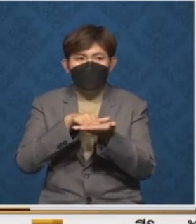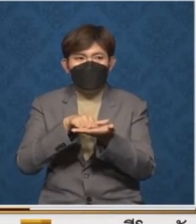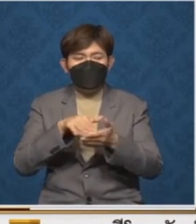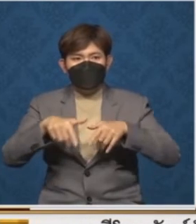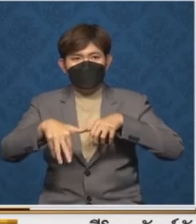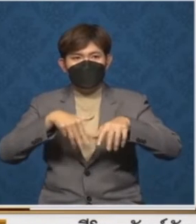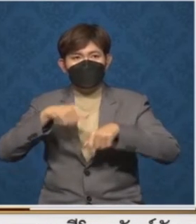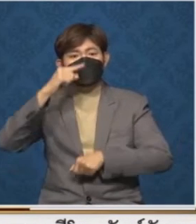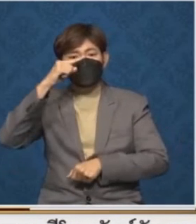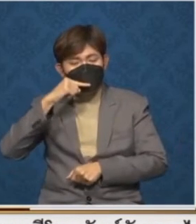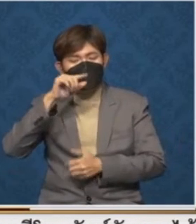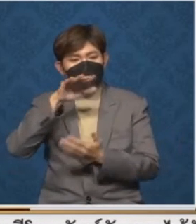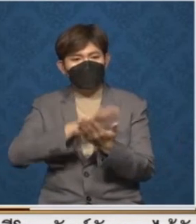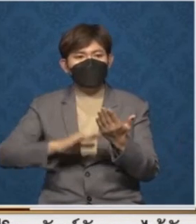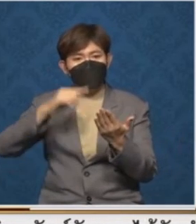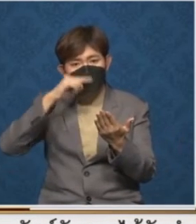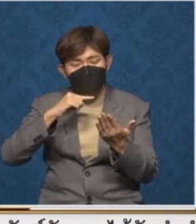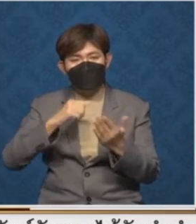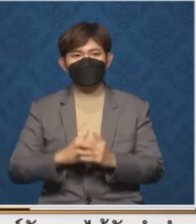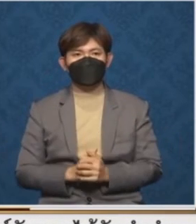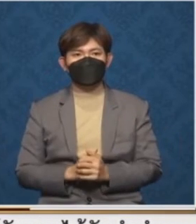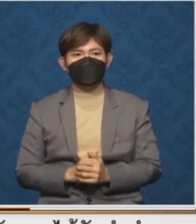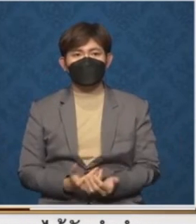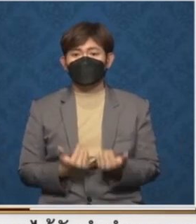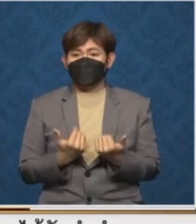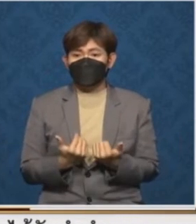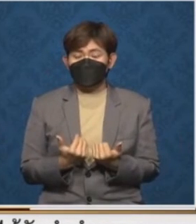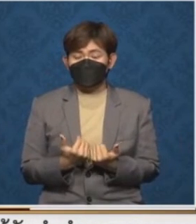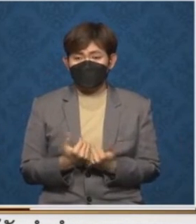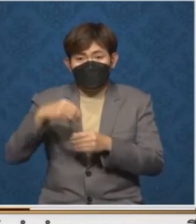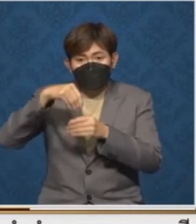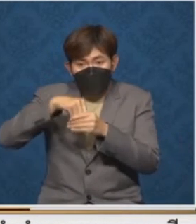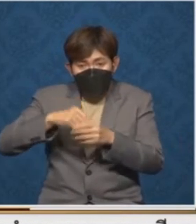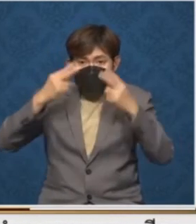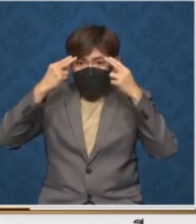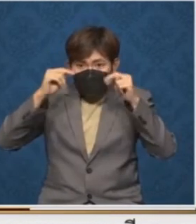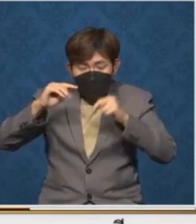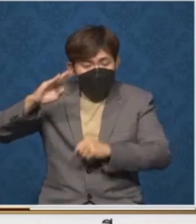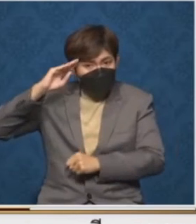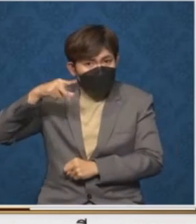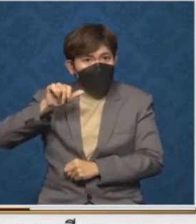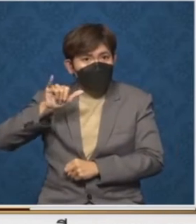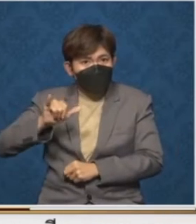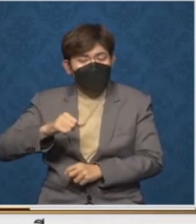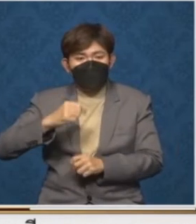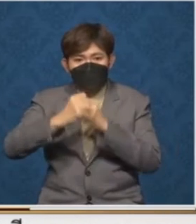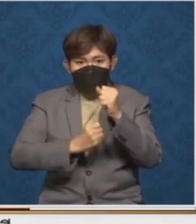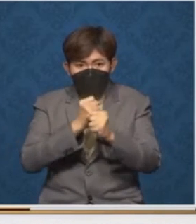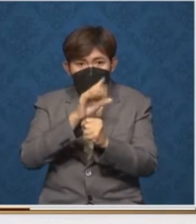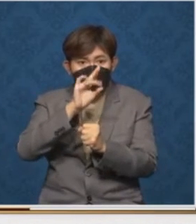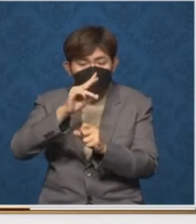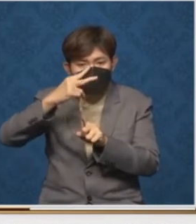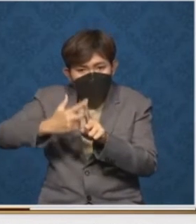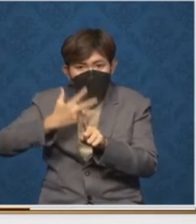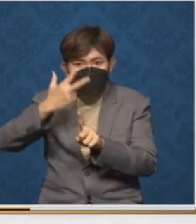่รถสเปคเชื่อไครับวันที่ผมทำเปเปอรและทำเอกสารเพื่อมาพี่ปลายเรากบ